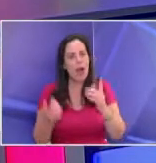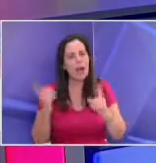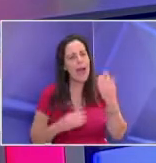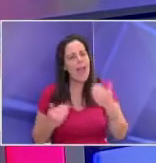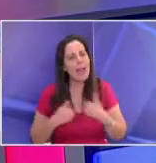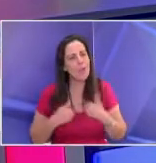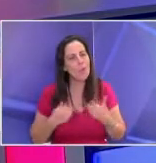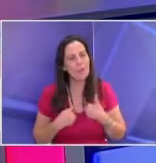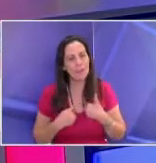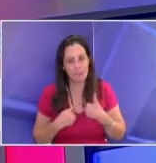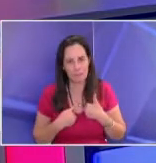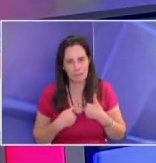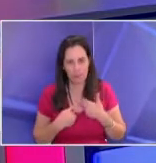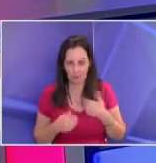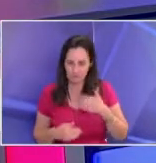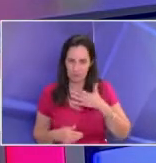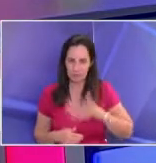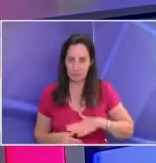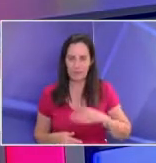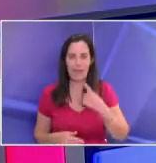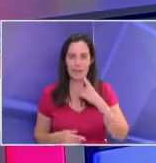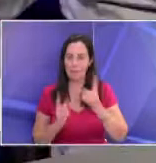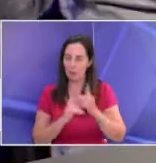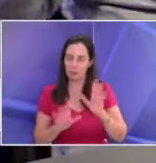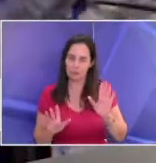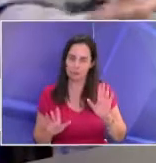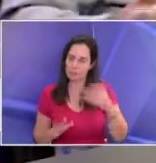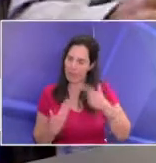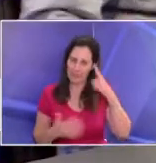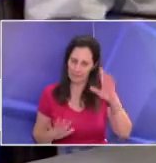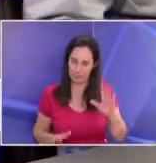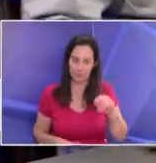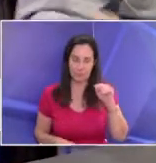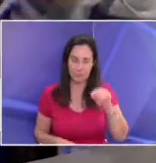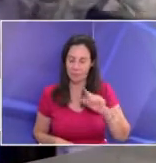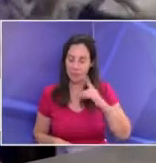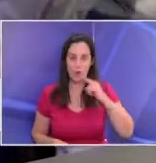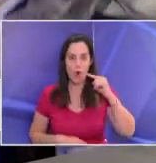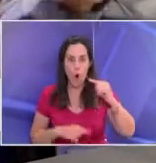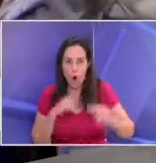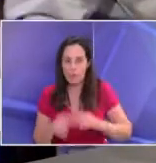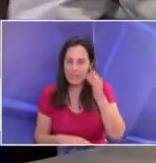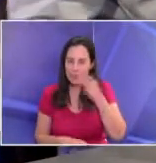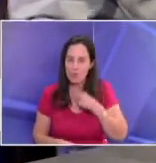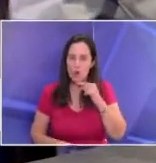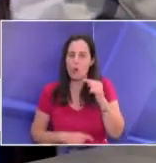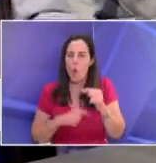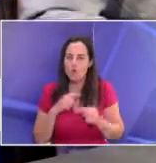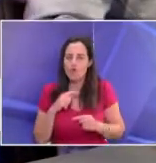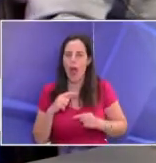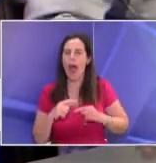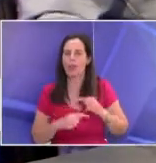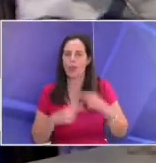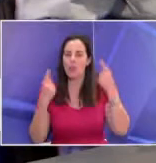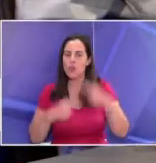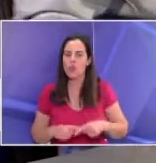לנו? אני רוצה שנייה ללכת לעמדת הפרשן, ולא בא לדעה. יאללה. זה שכל שנה, ותשים לב, זה כל שנה,